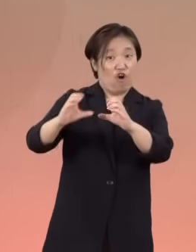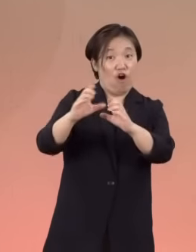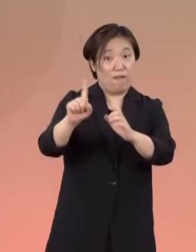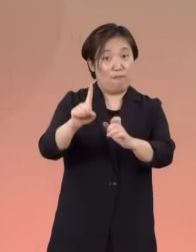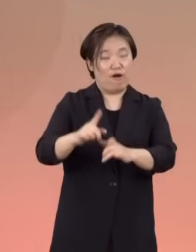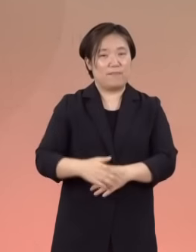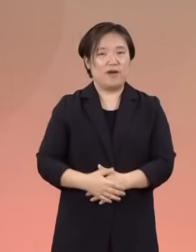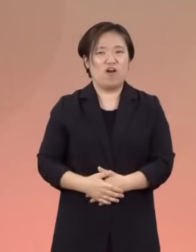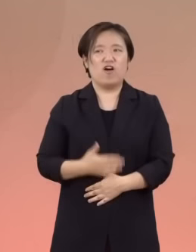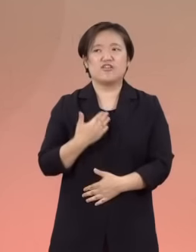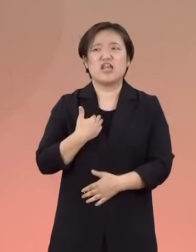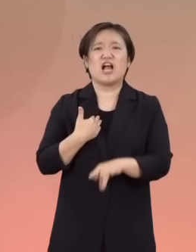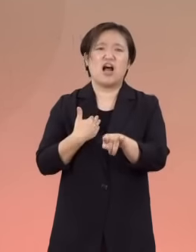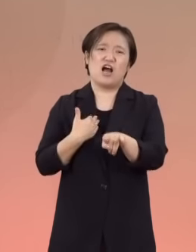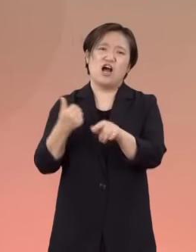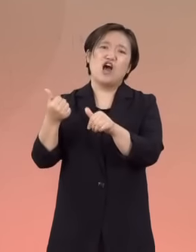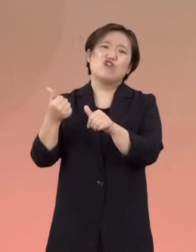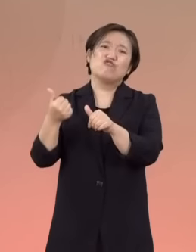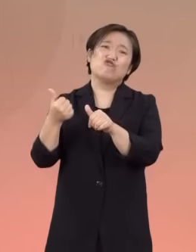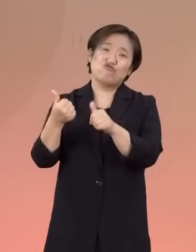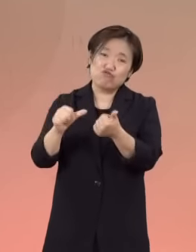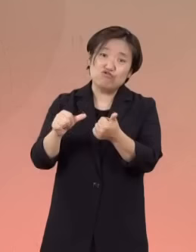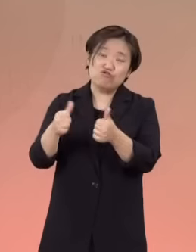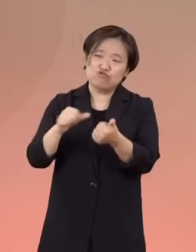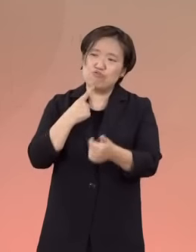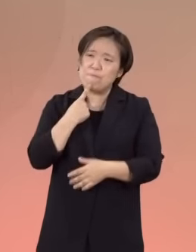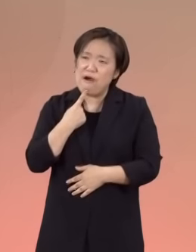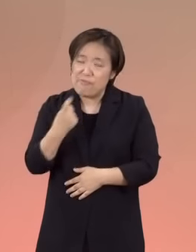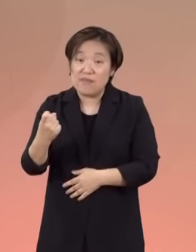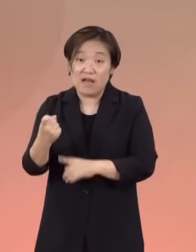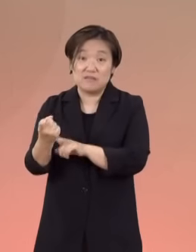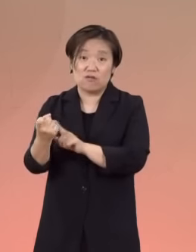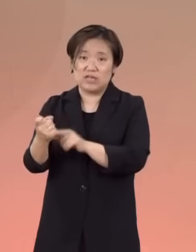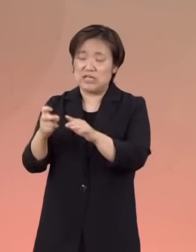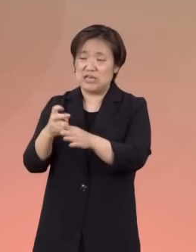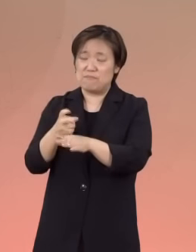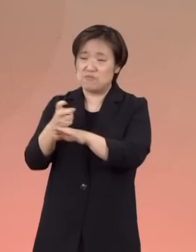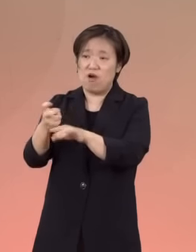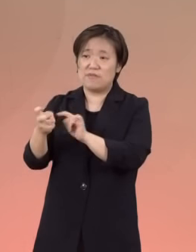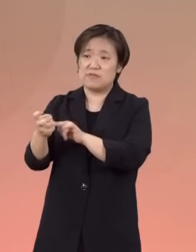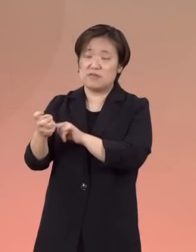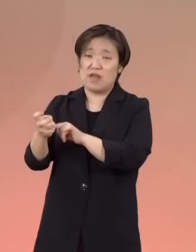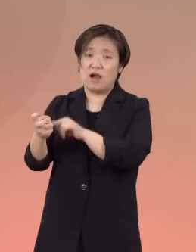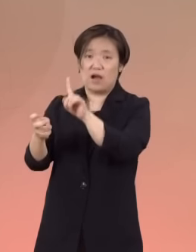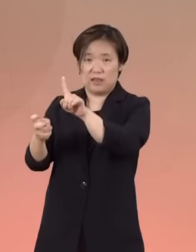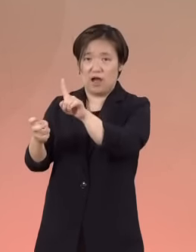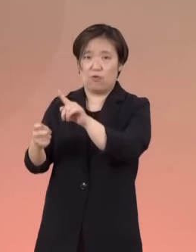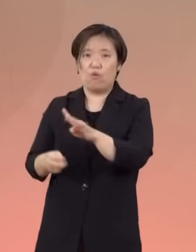죽을 꼬비가 저승버스 외에도 세 번이 더 있었는데요